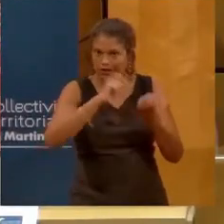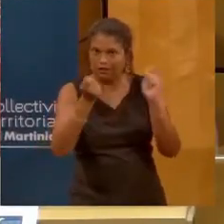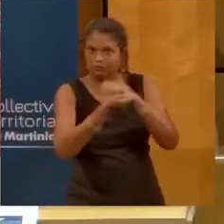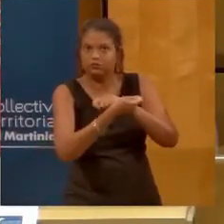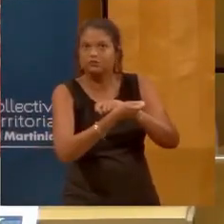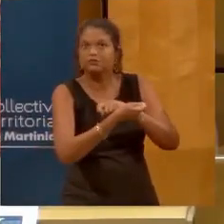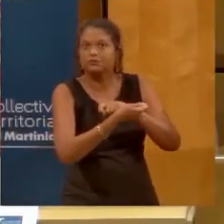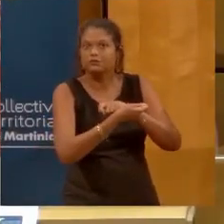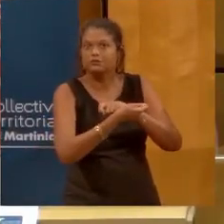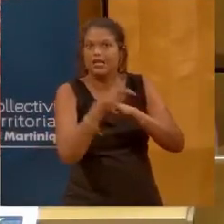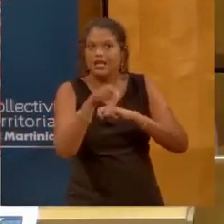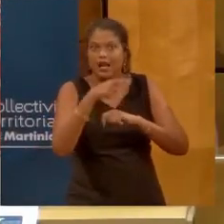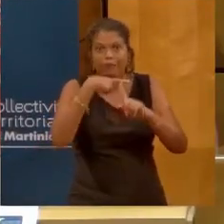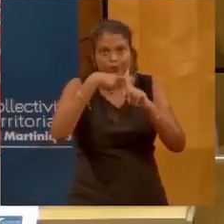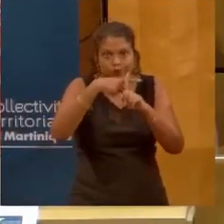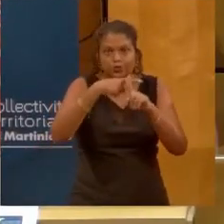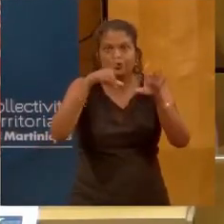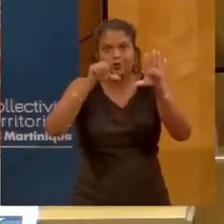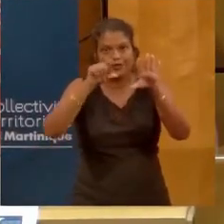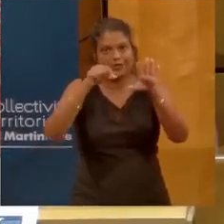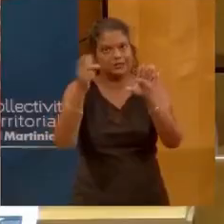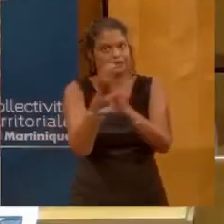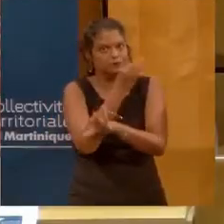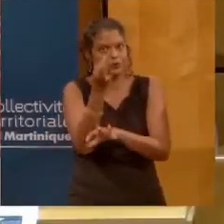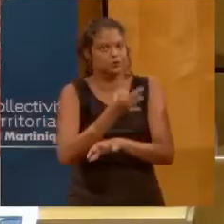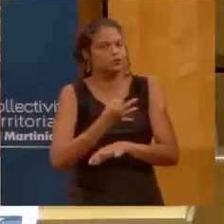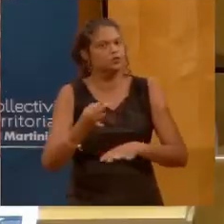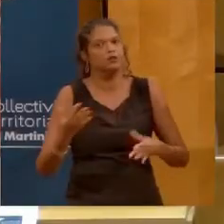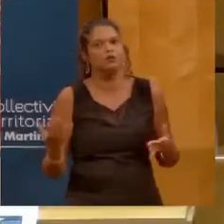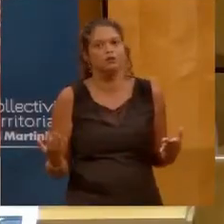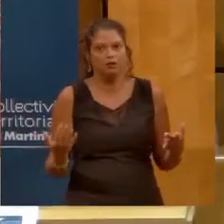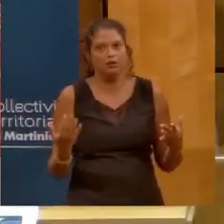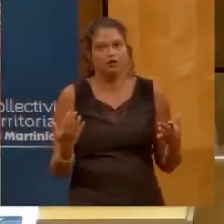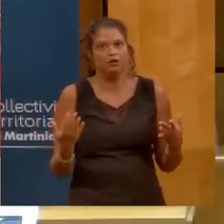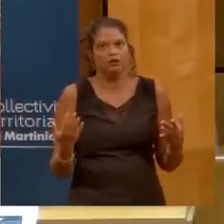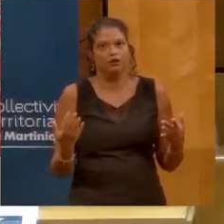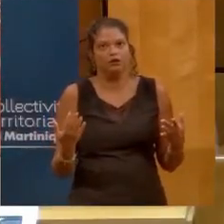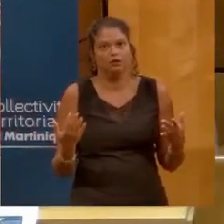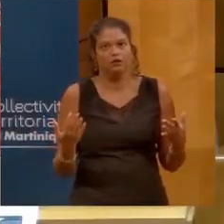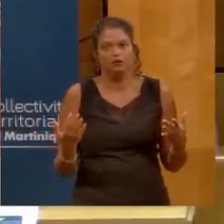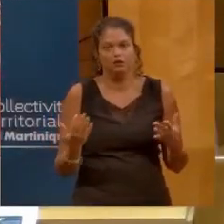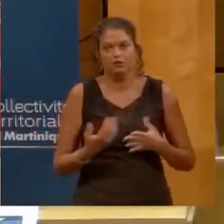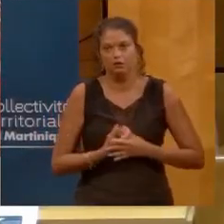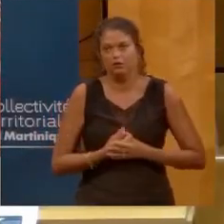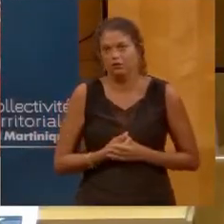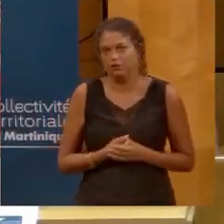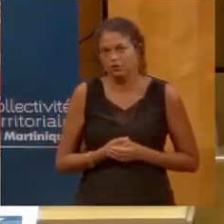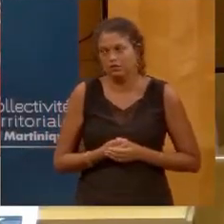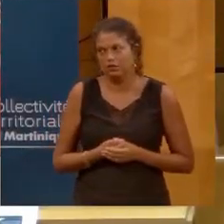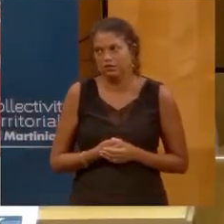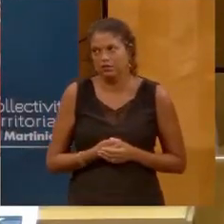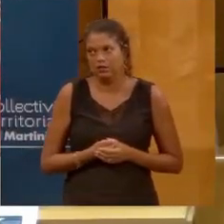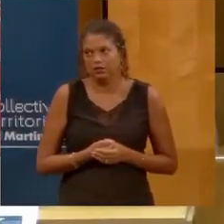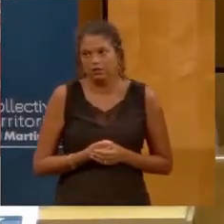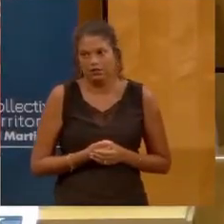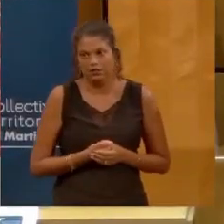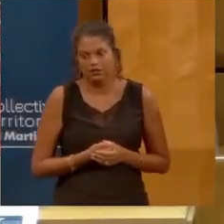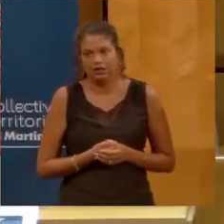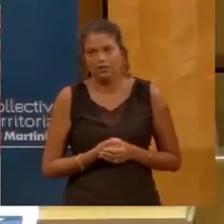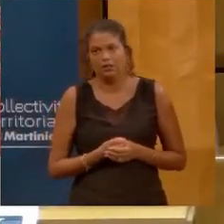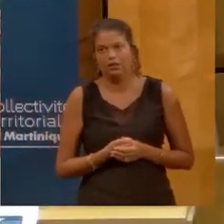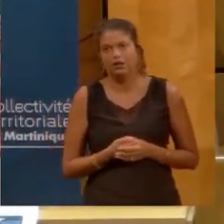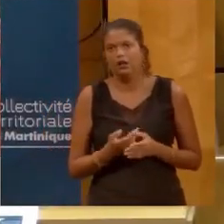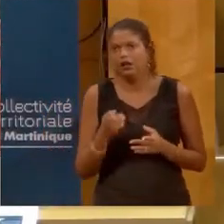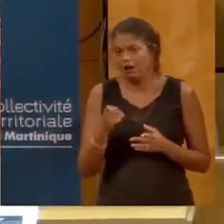c'est plus de 77%. Alors, je parle du tabac également, bon, mais que je ne fume plus, mais c'est quand